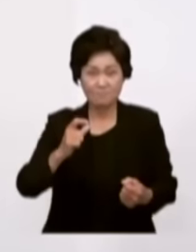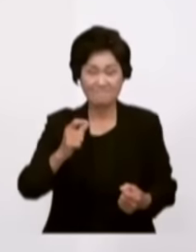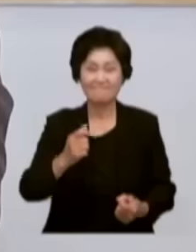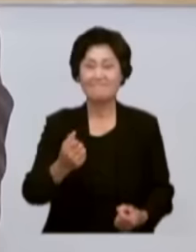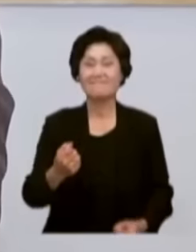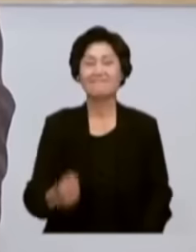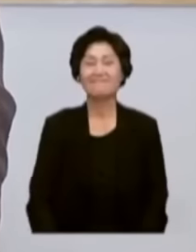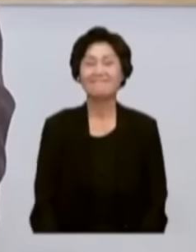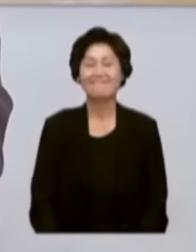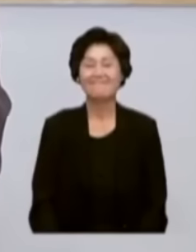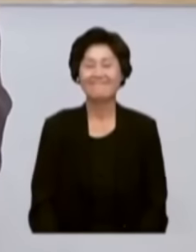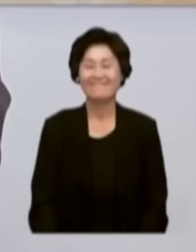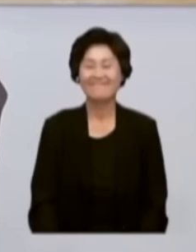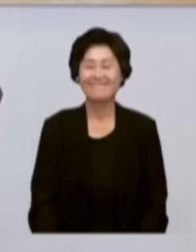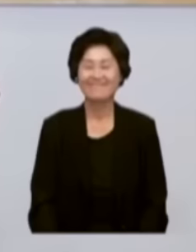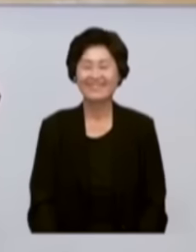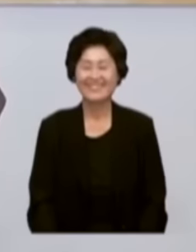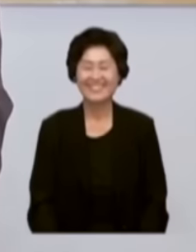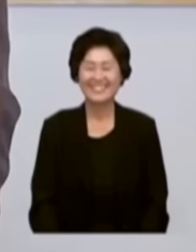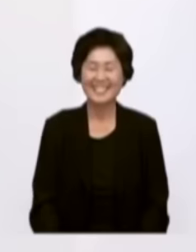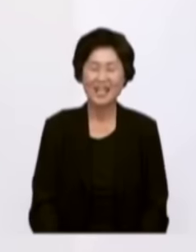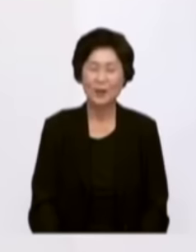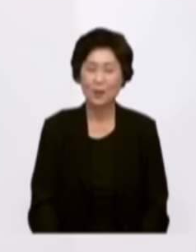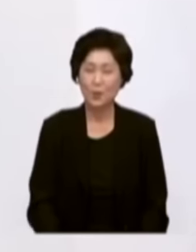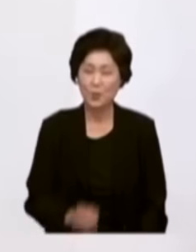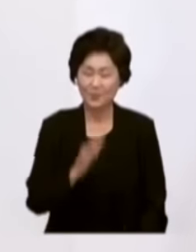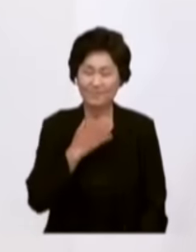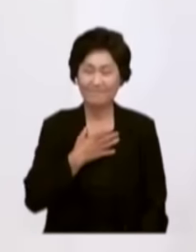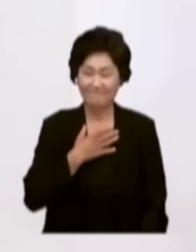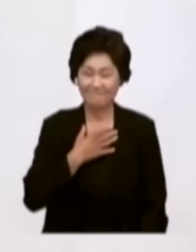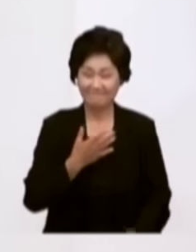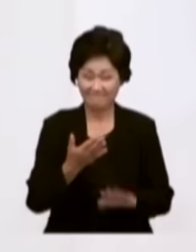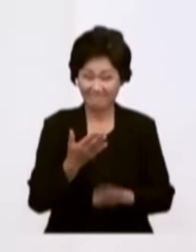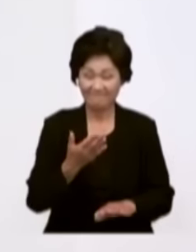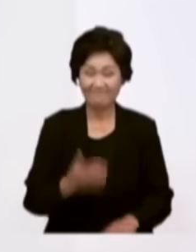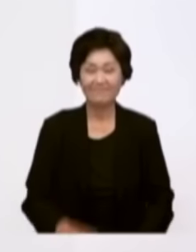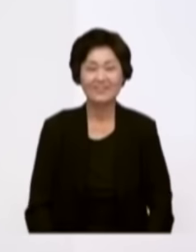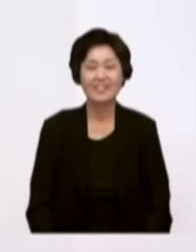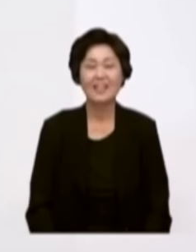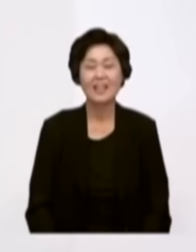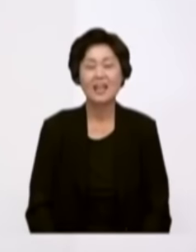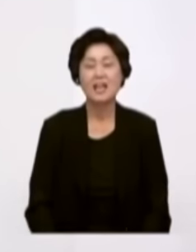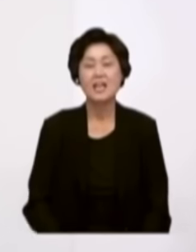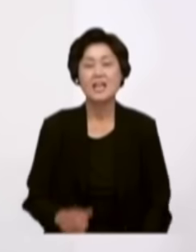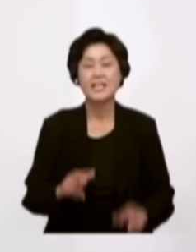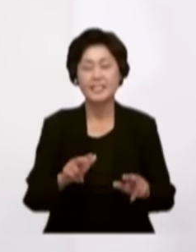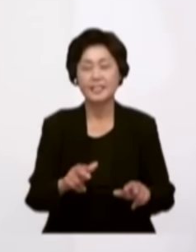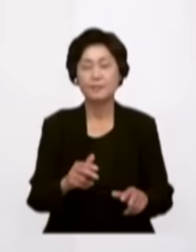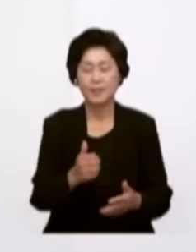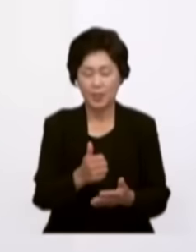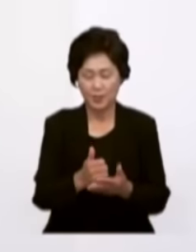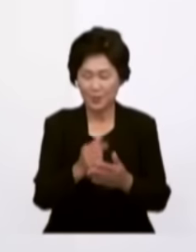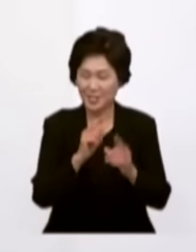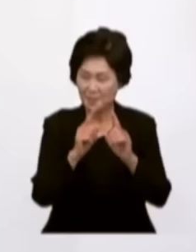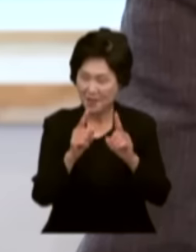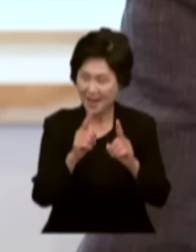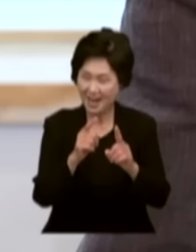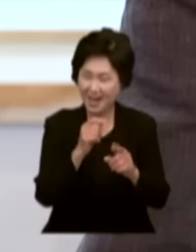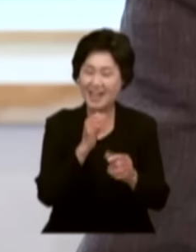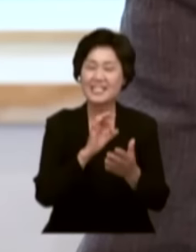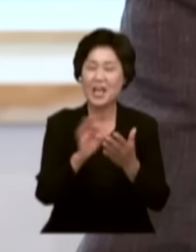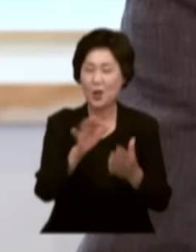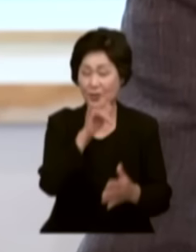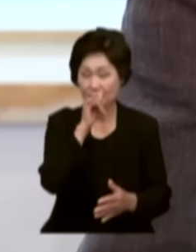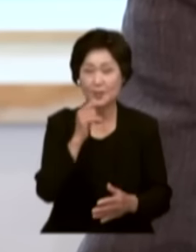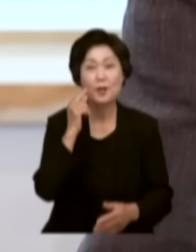밑이었거든요. 그런 건 확인 안 돼. 진짜 제 밑이었어요. 에이. 근데 저는요 지금 꼭 정말 존댓말을 꼭 합니다. 목사님